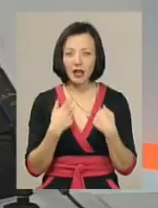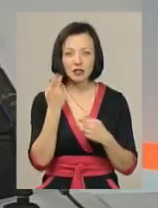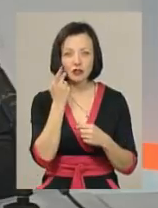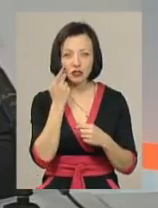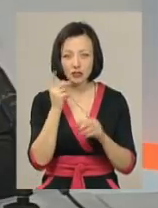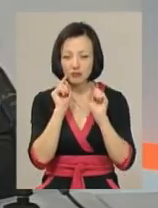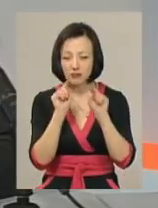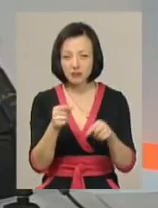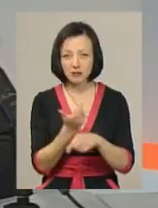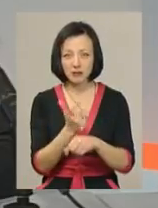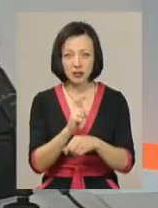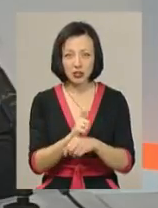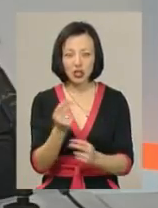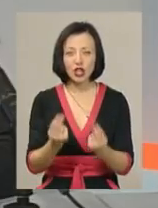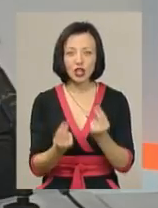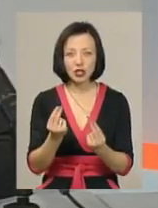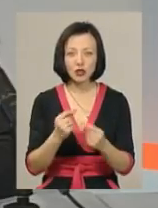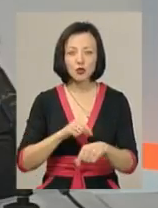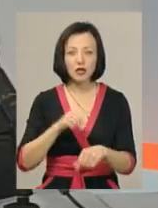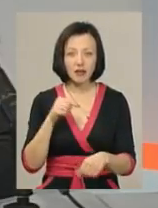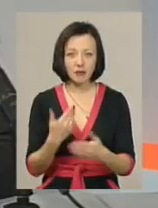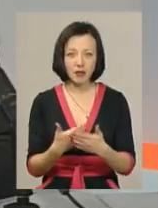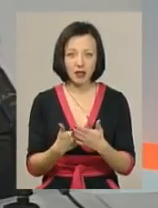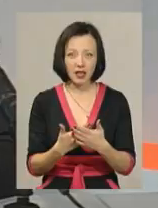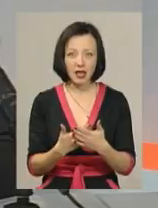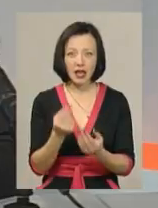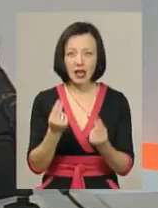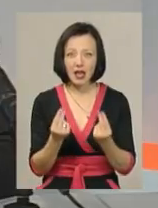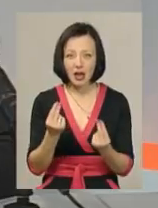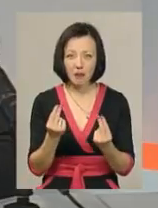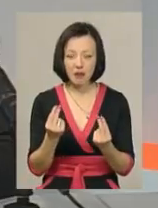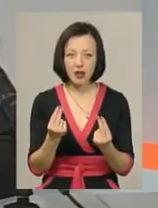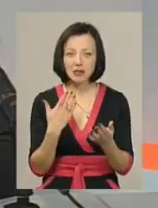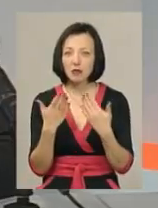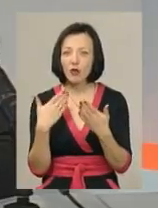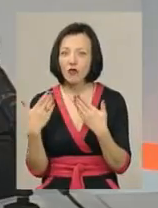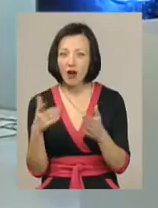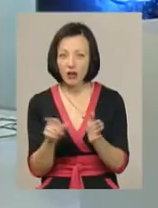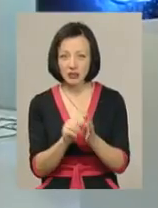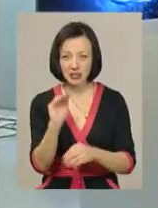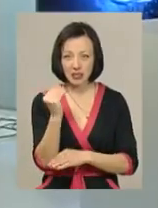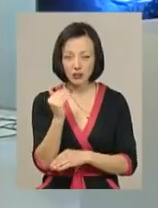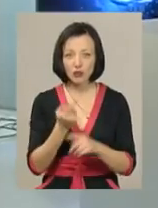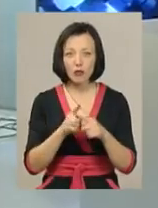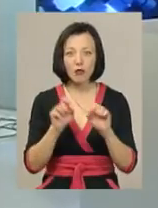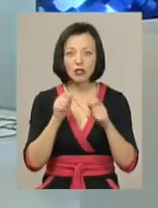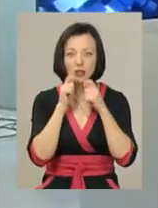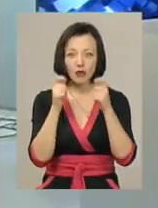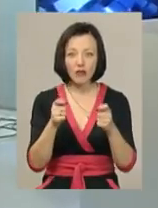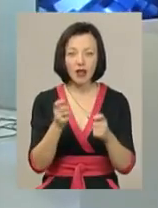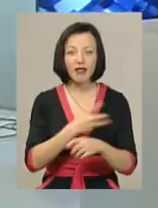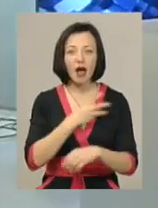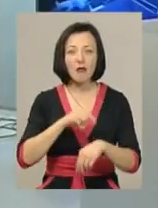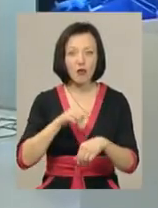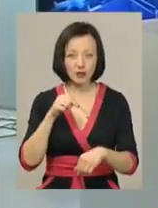завжди надавала перевагу іграшкам чуттєвим тобто іграм іграшкам спілкуванню з дитиною Оте що може дарувати оті ж